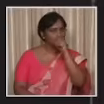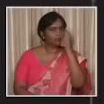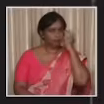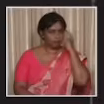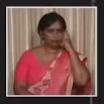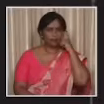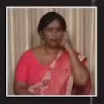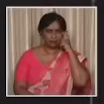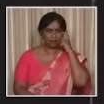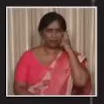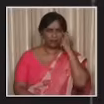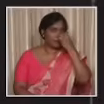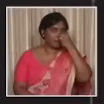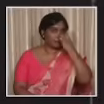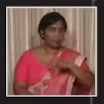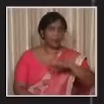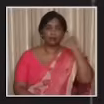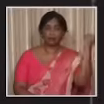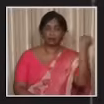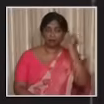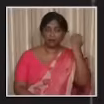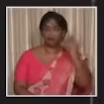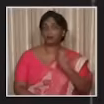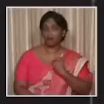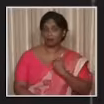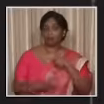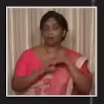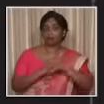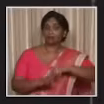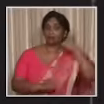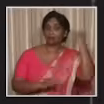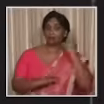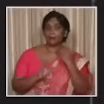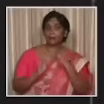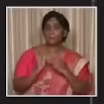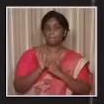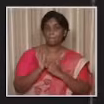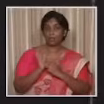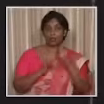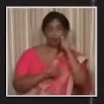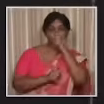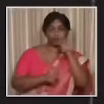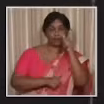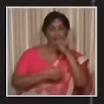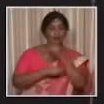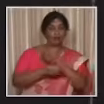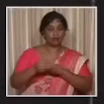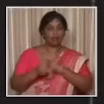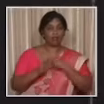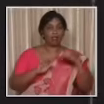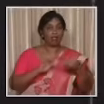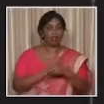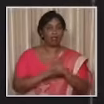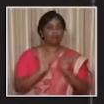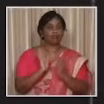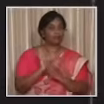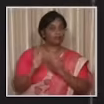athi matara rasim waladi api katha karama mega deal gayan. Api giya allas